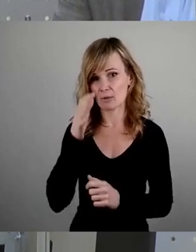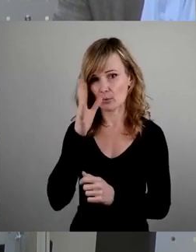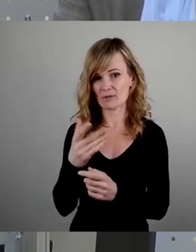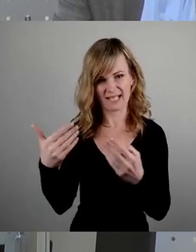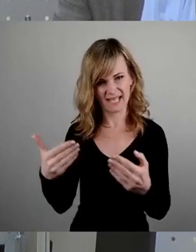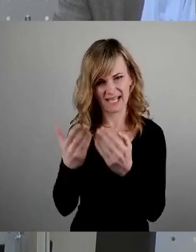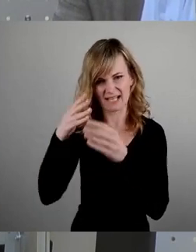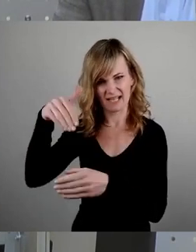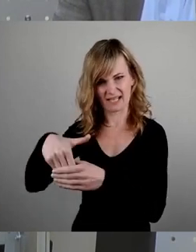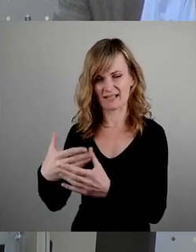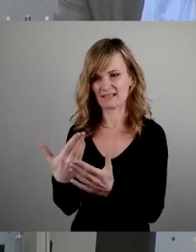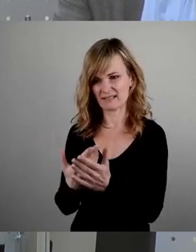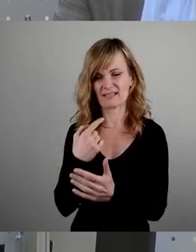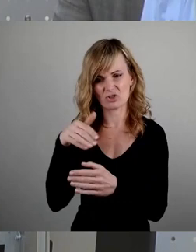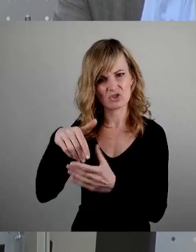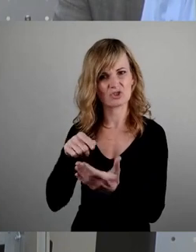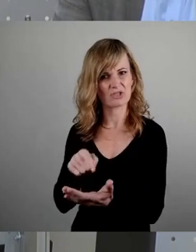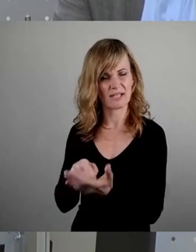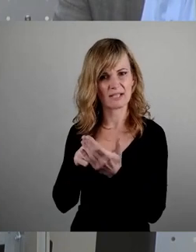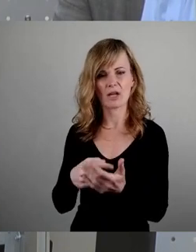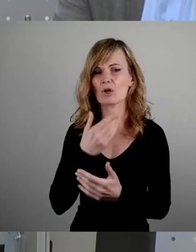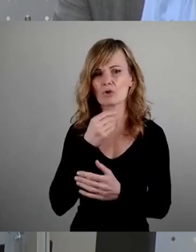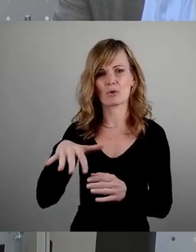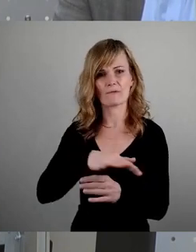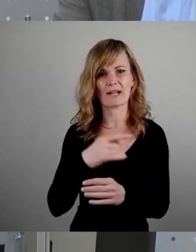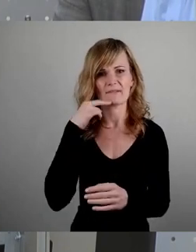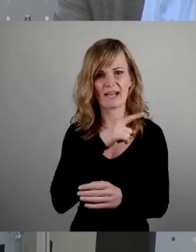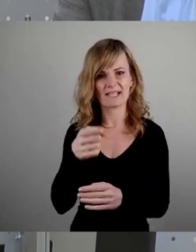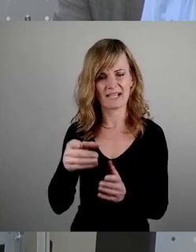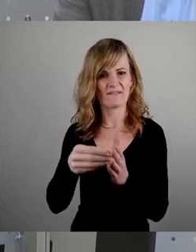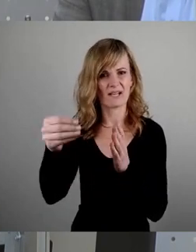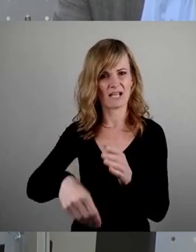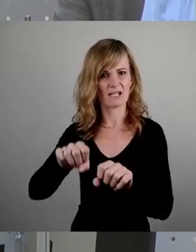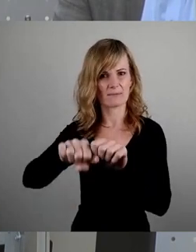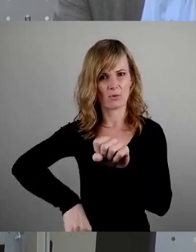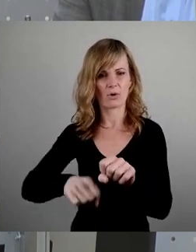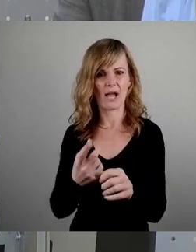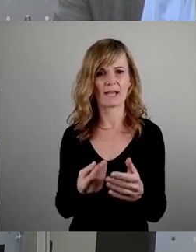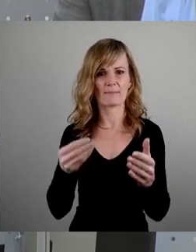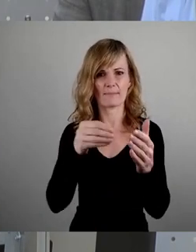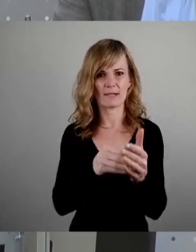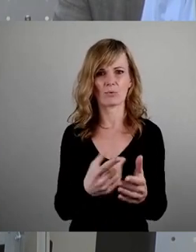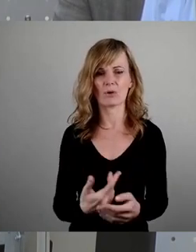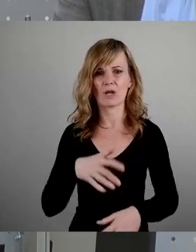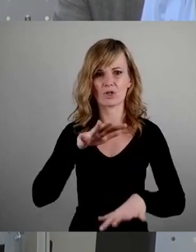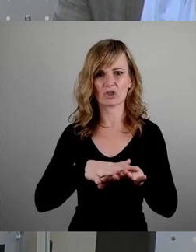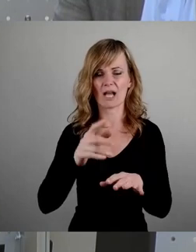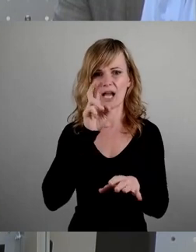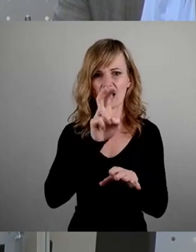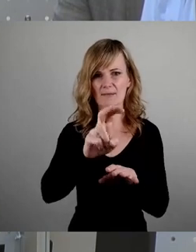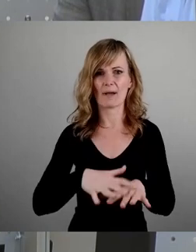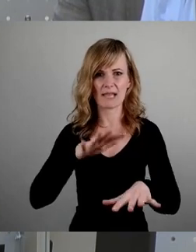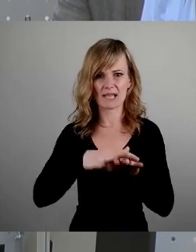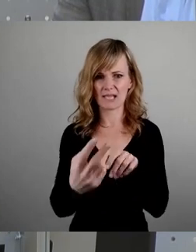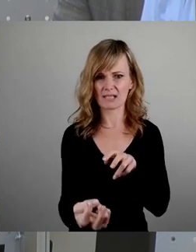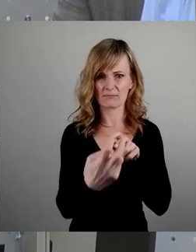einen Vertragsbruch mit der Ortschaft Schönfeld-Weißig zu begehen und die Anbindung von Weißig ins Straßenbahnnetz ad acta zu legen, lehnen wir deshalb ab.